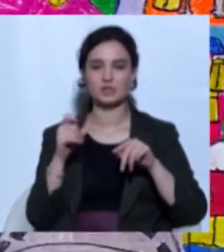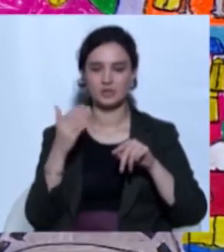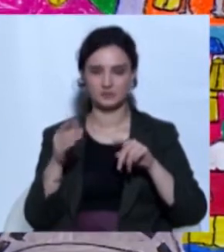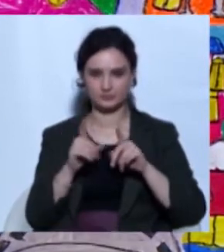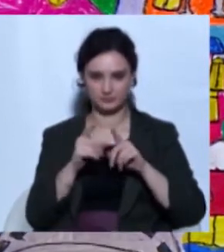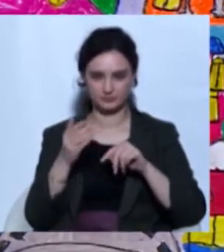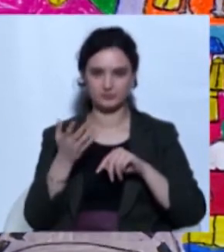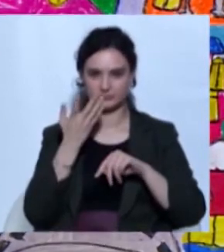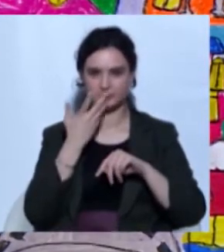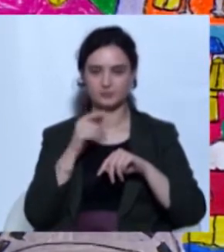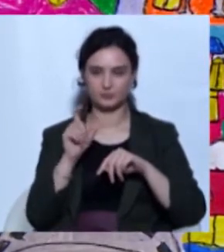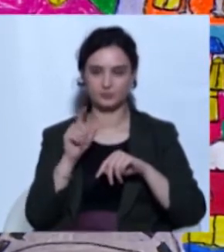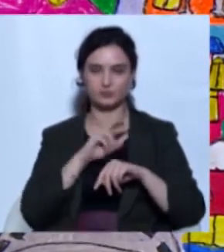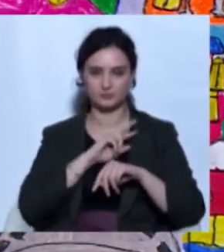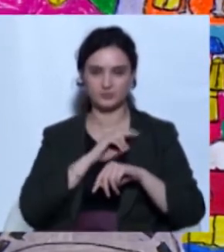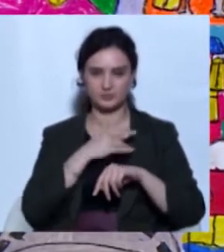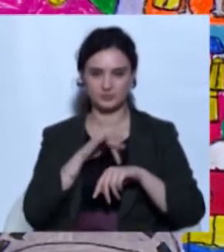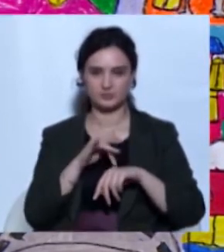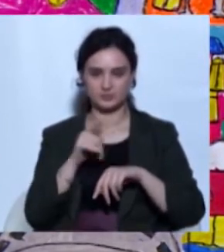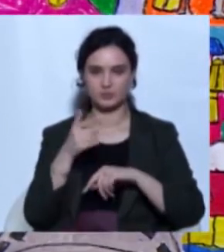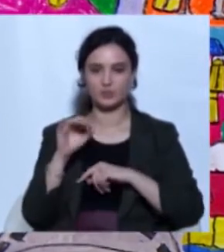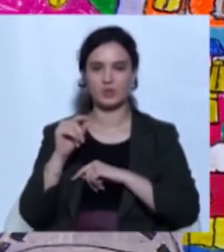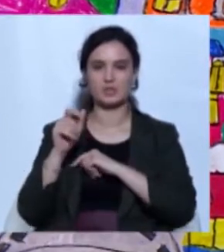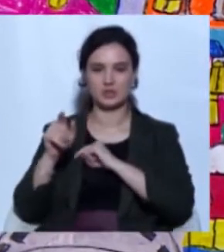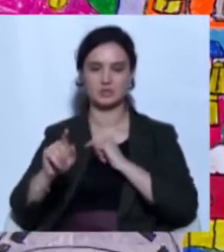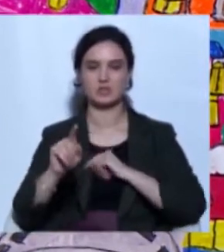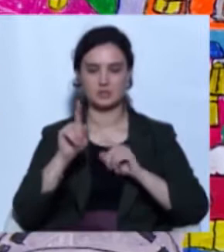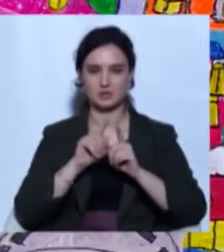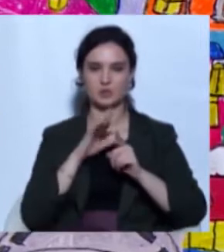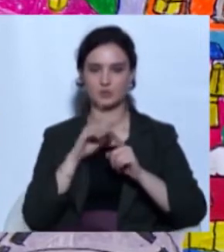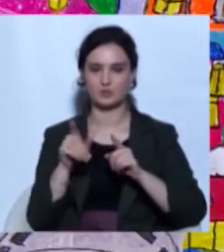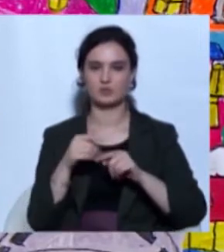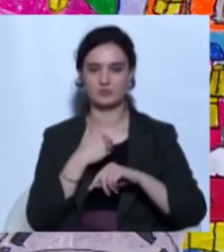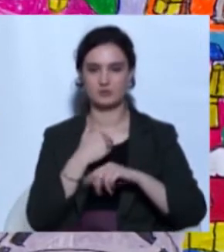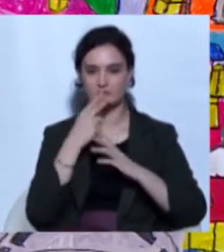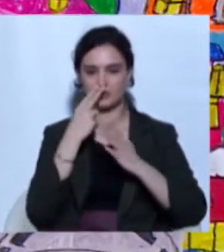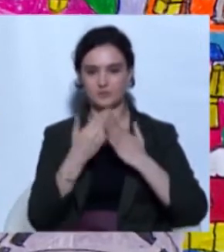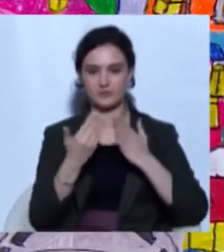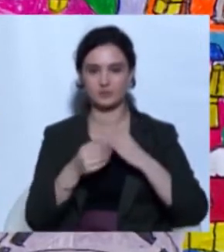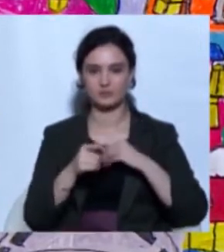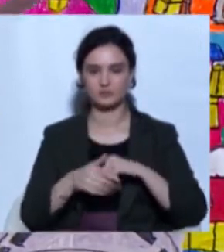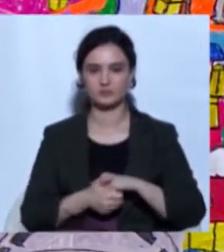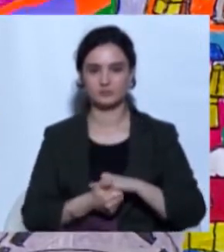გოეთეც ფერზე მუშაობდა ფერს, გოეთესთანაც იყო ერთი. ეხლა მე გვინდა გაჩვენოთ.